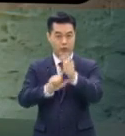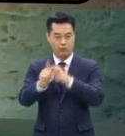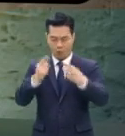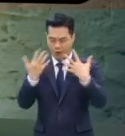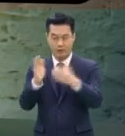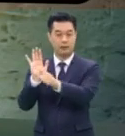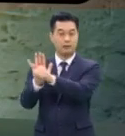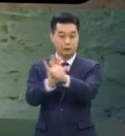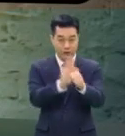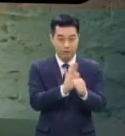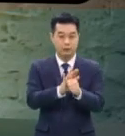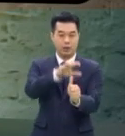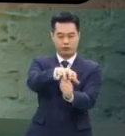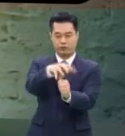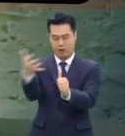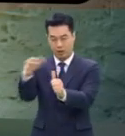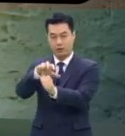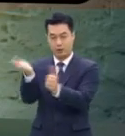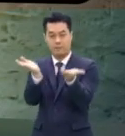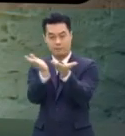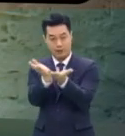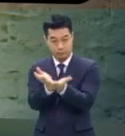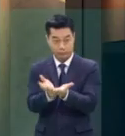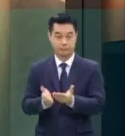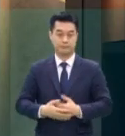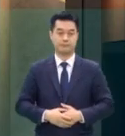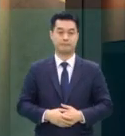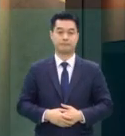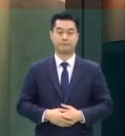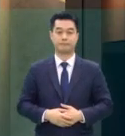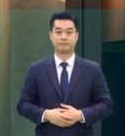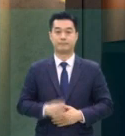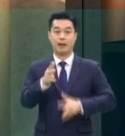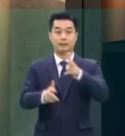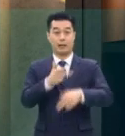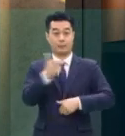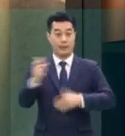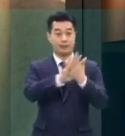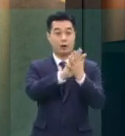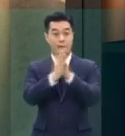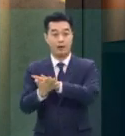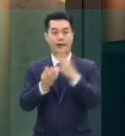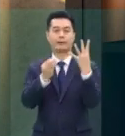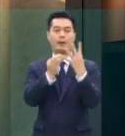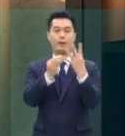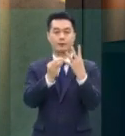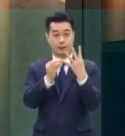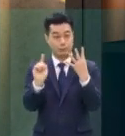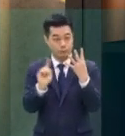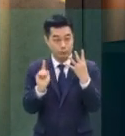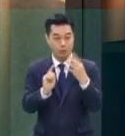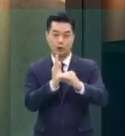지원하고 규제도 합리화 하겠습니다 산업대 전환의 네 번째 과제는